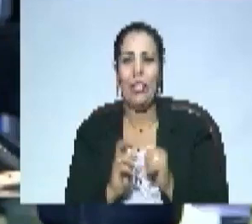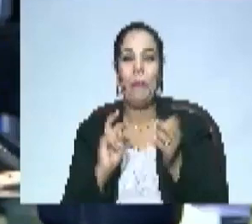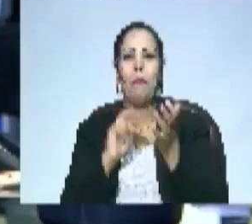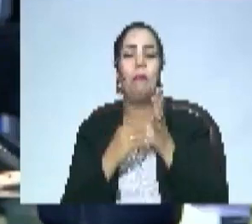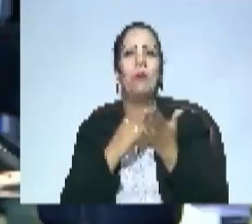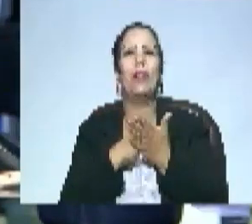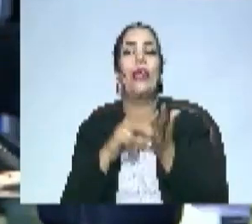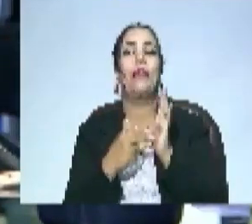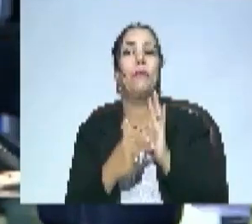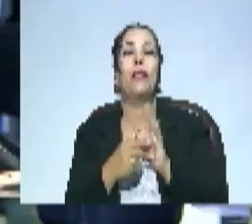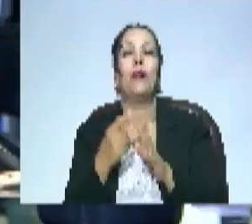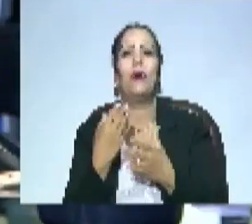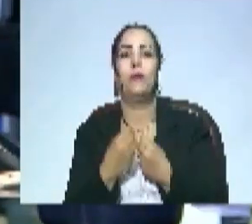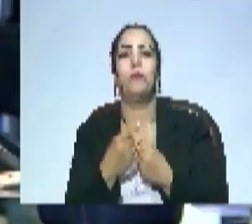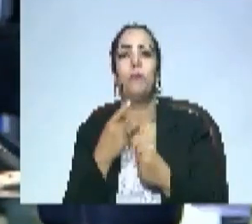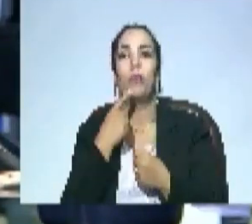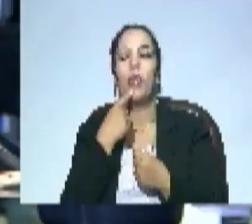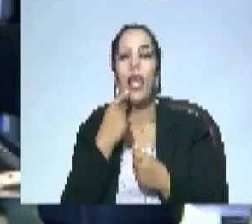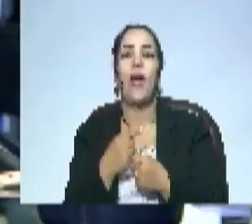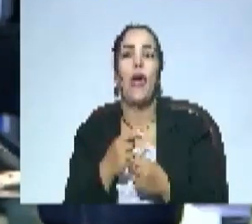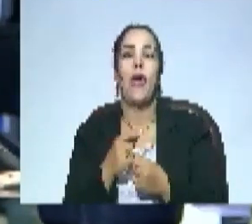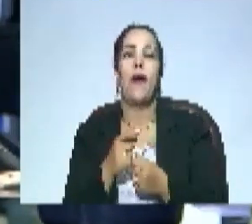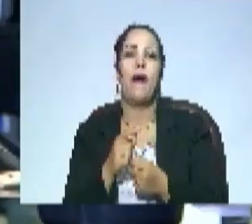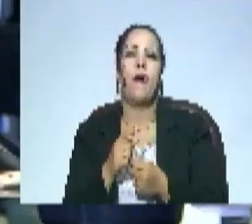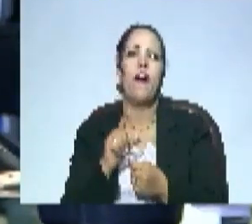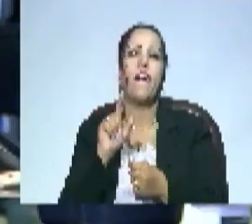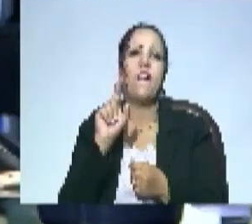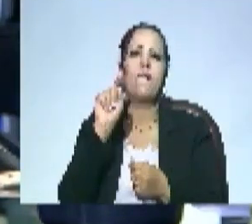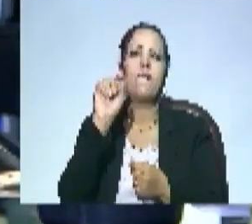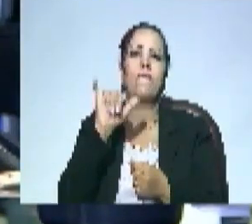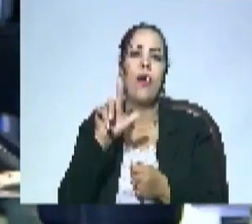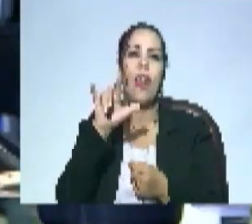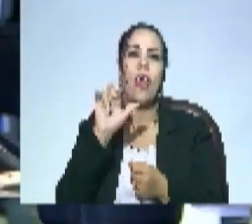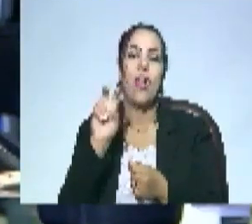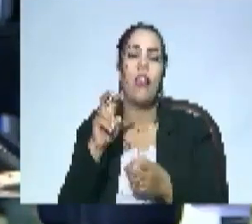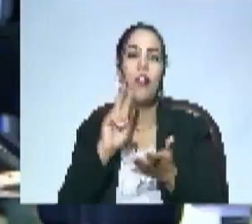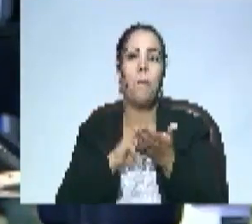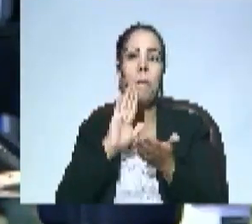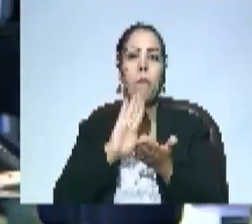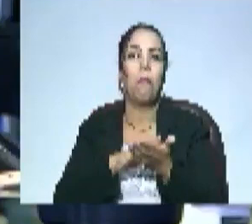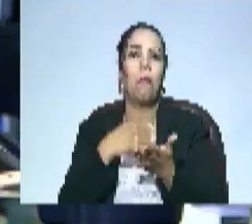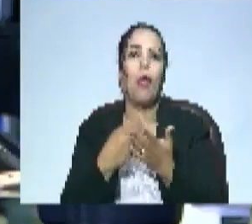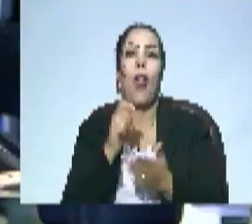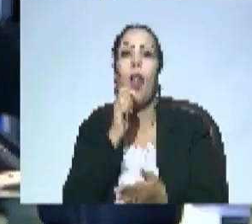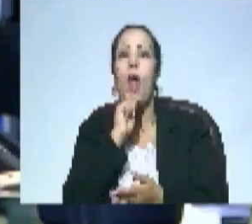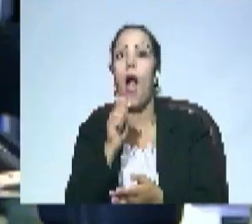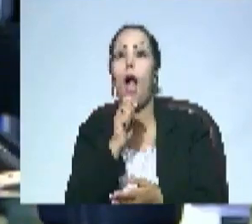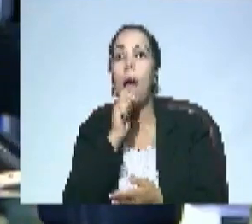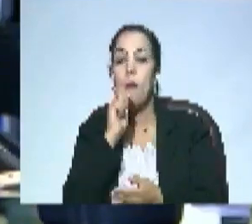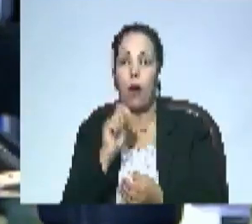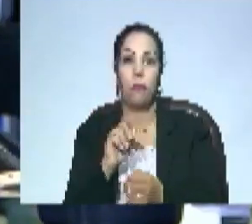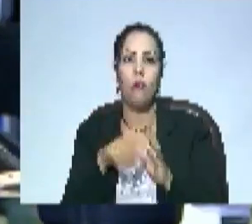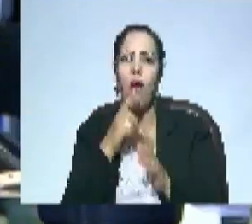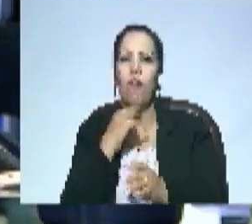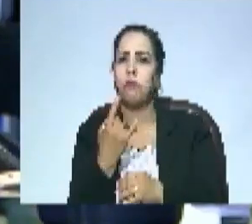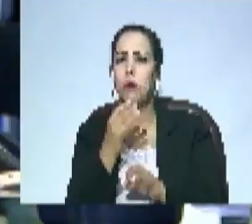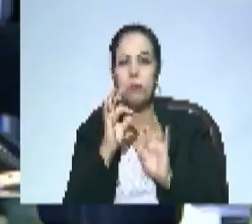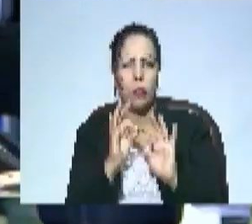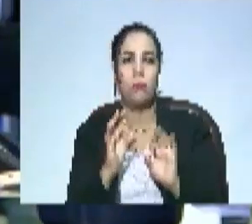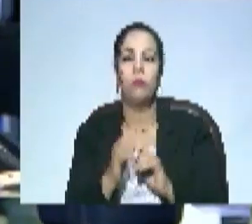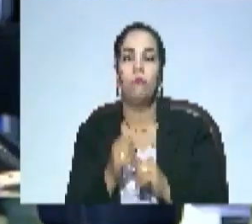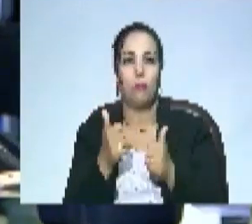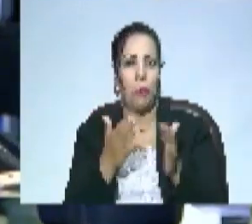نعمل ناخد معانا بقى الفيليه لان الفيليه مش هياخد معانا 10 دقاق ماشي